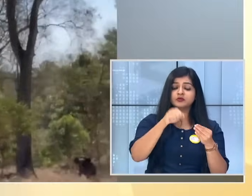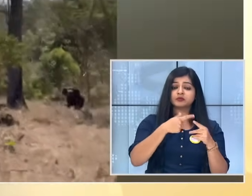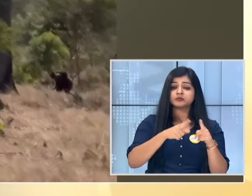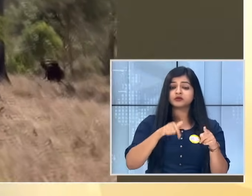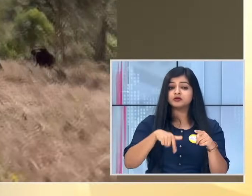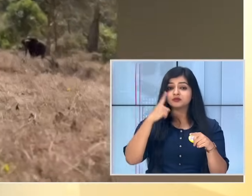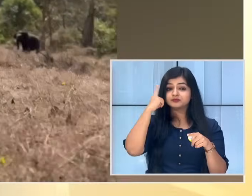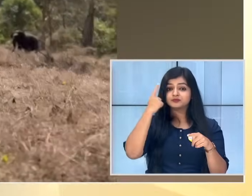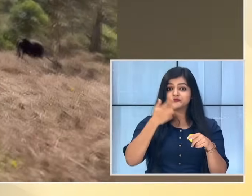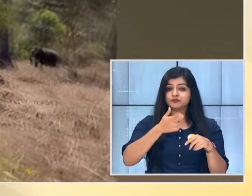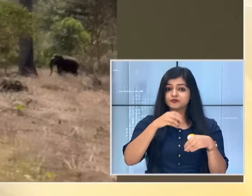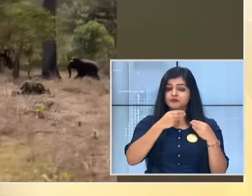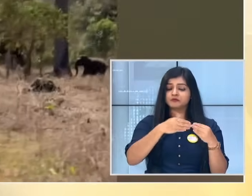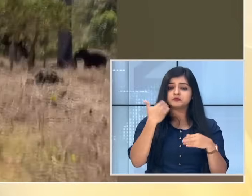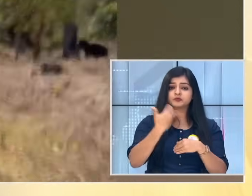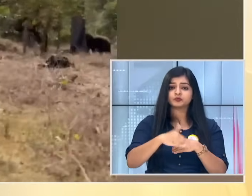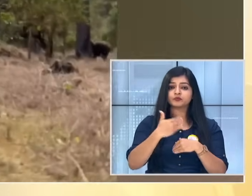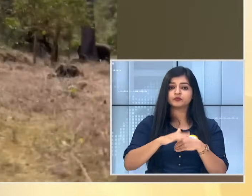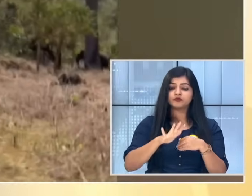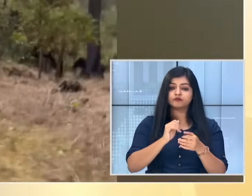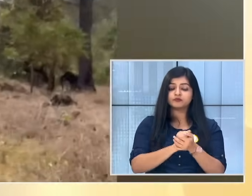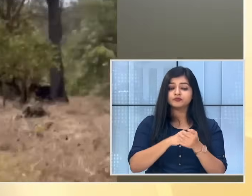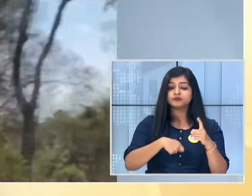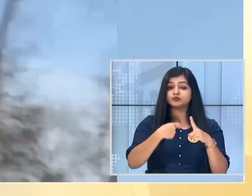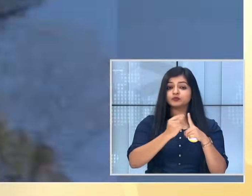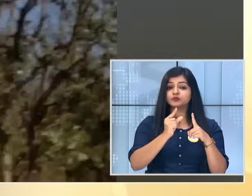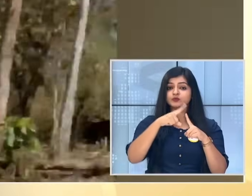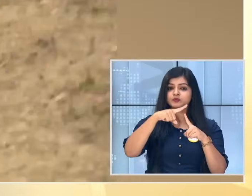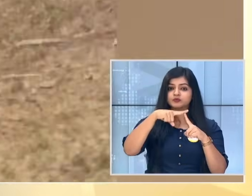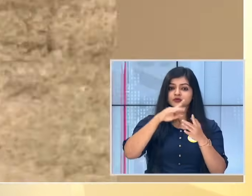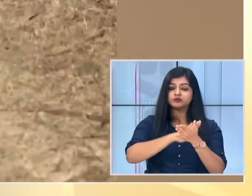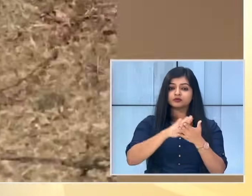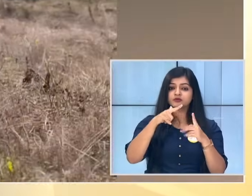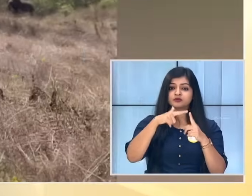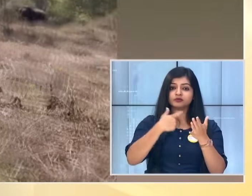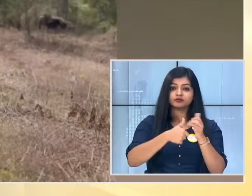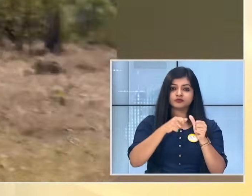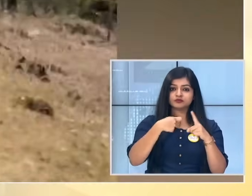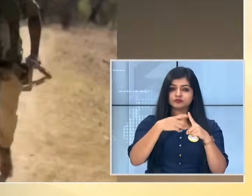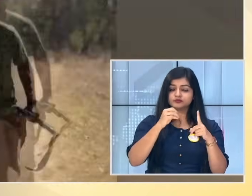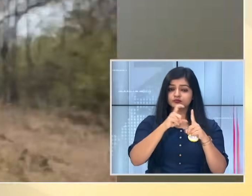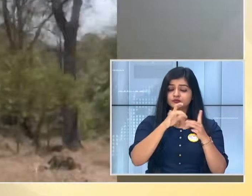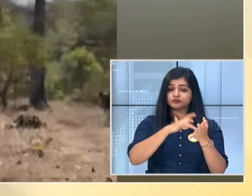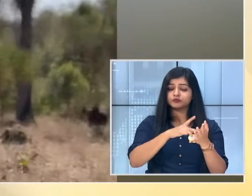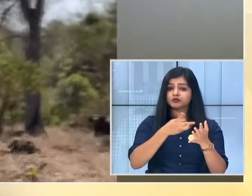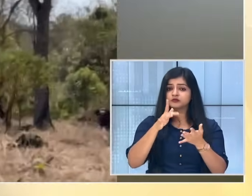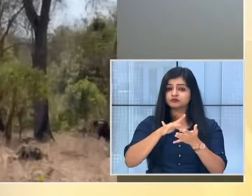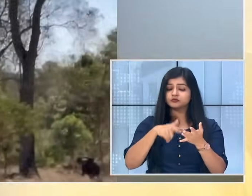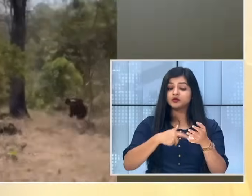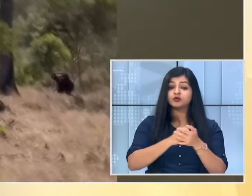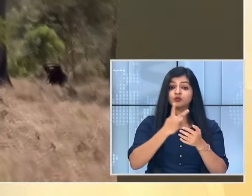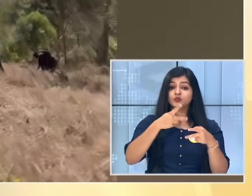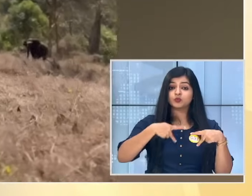വയ്ക്കാൻ സാധിക്കുന്നില്ല. ഇപ്പോഴും ഈ ആന കുതിരക്കോട് അതോടൊപ്പം തന്നെ മാനിവയൽ തുടങ്ങിയ പ്രദേശങ്ങളുണ്ട്. 2 റോഡുകൾ